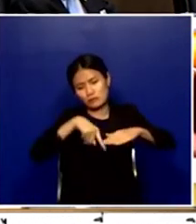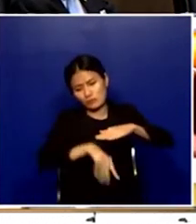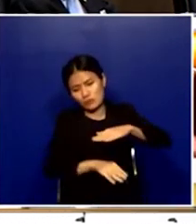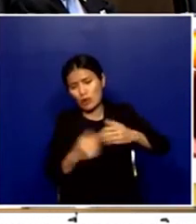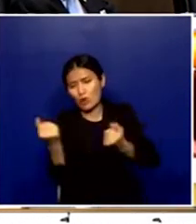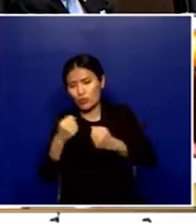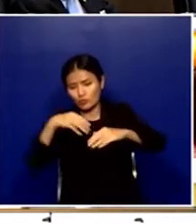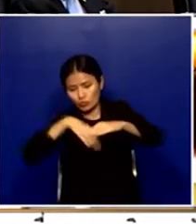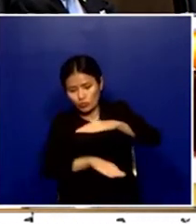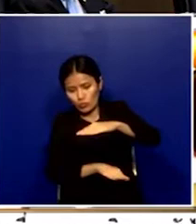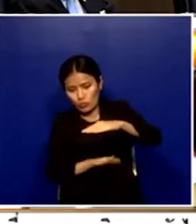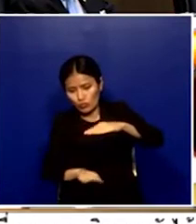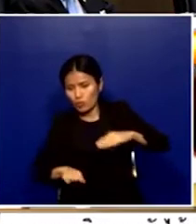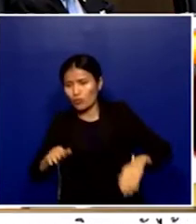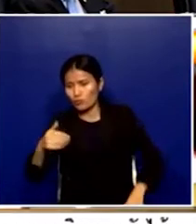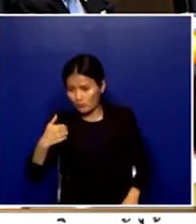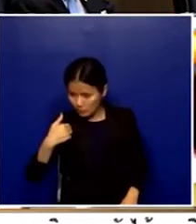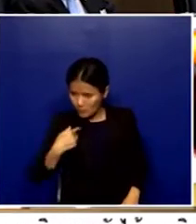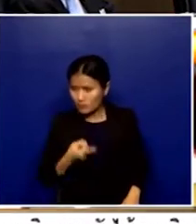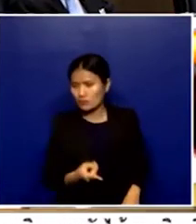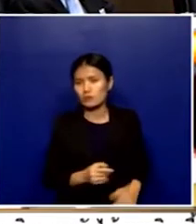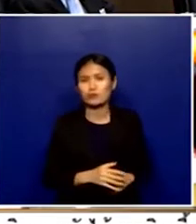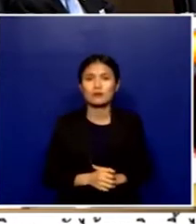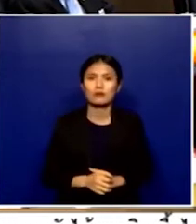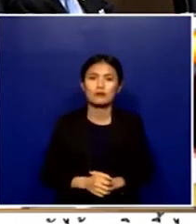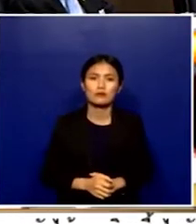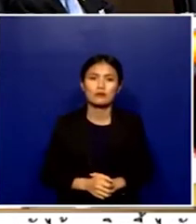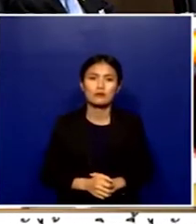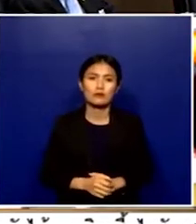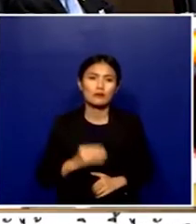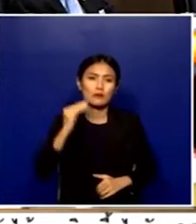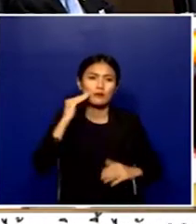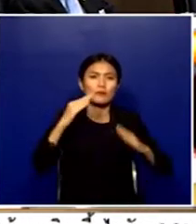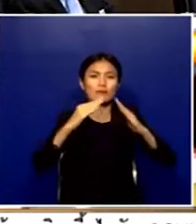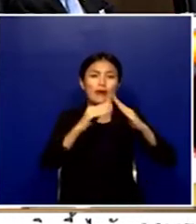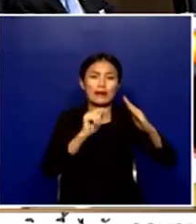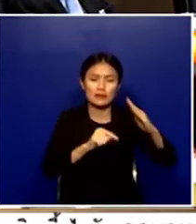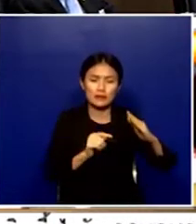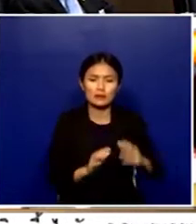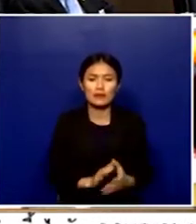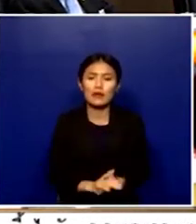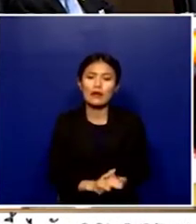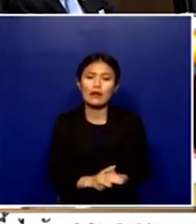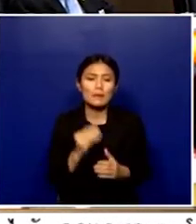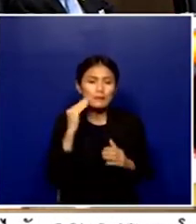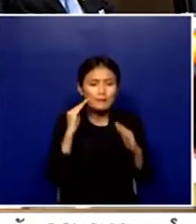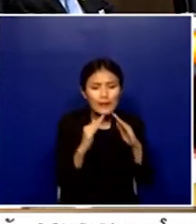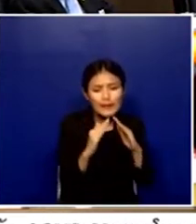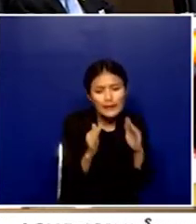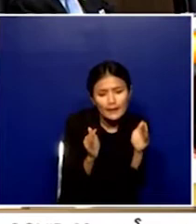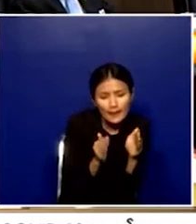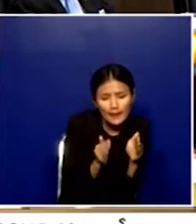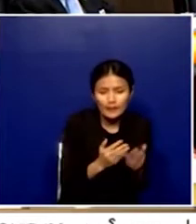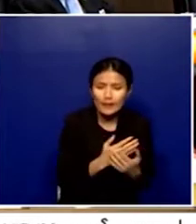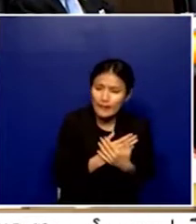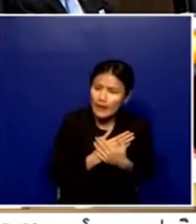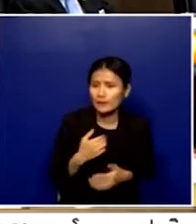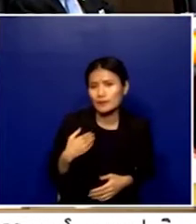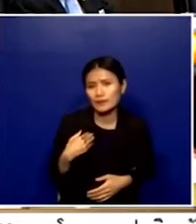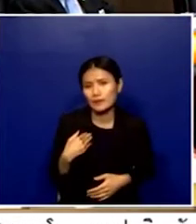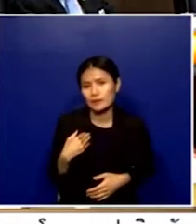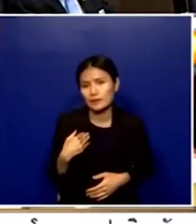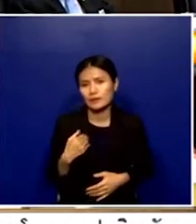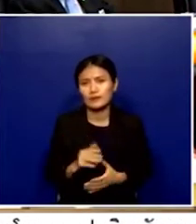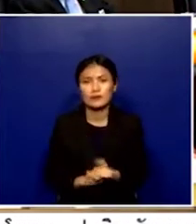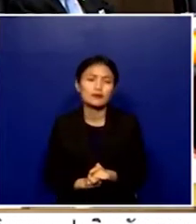คนจะรักไม่ต้องอยู่บานหงใหญ่โต เขาก็รักคนจะรักอยู่บ้านเพื่อในซอย เล็กๆในซอยเหะเห็ เข